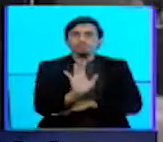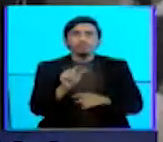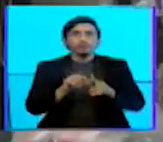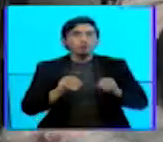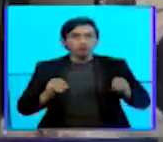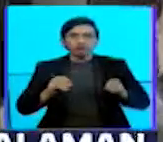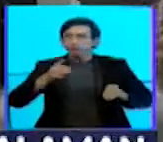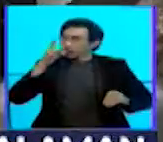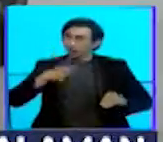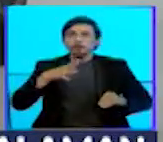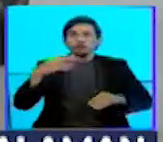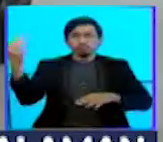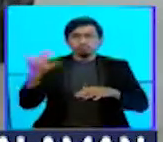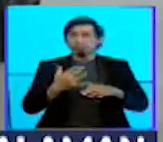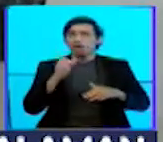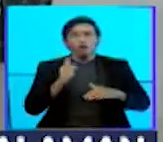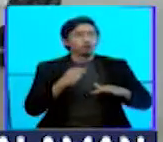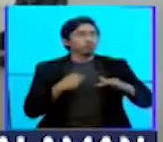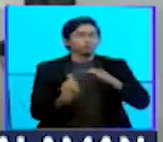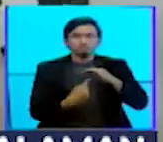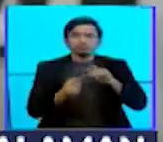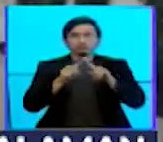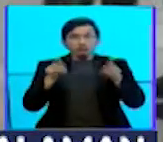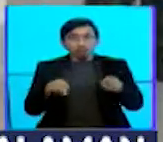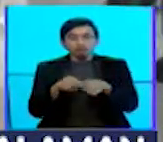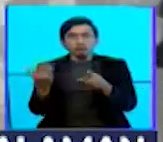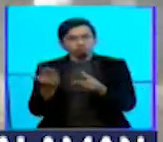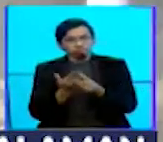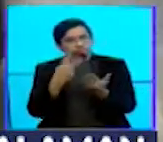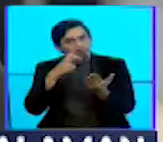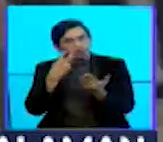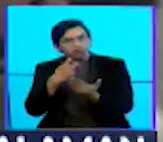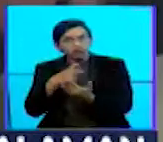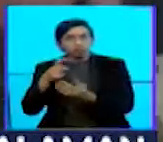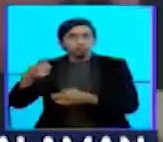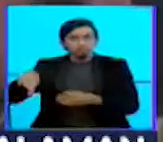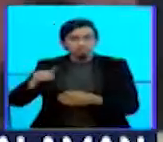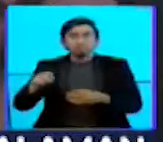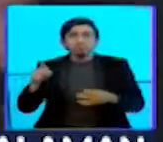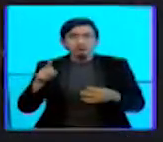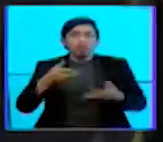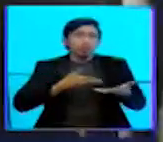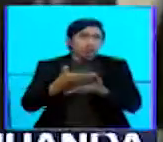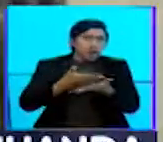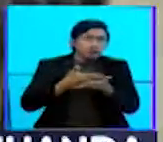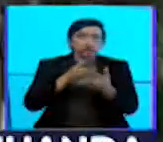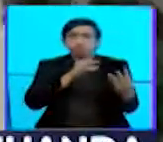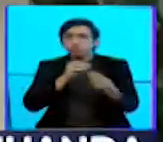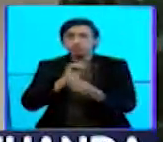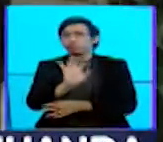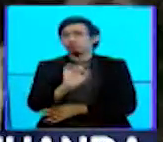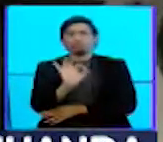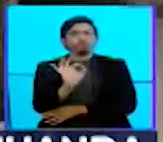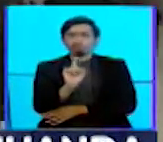kedatangan mereka dan meminta mereka menyerahkan dokumen perjalanan mereka juga tidak diperkenankan berinteraksi selama di Bandara Juanda